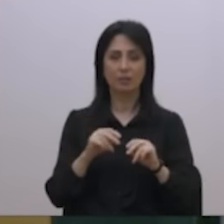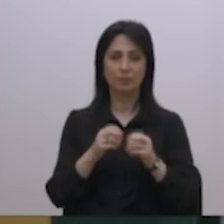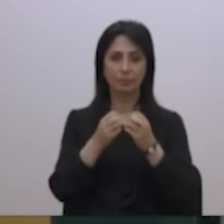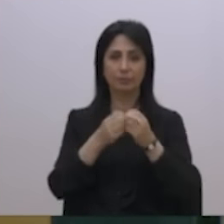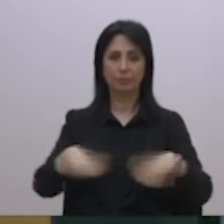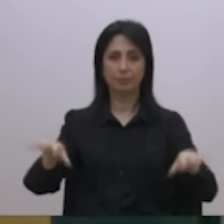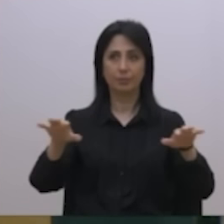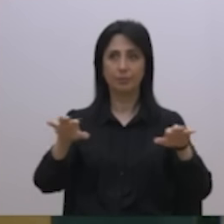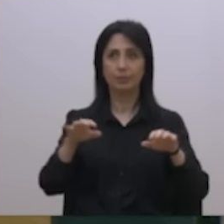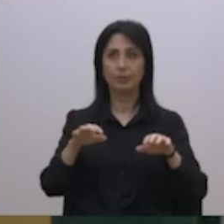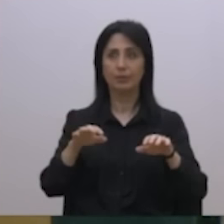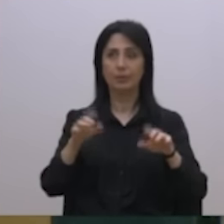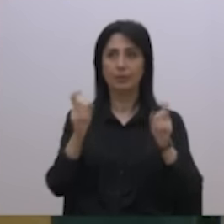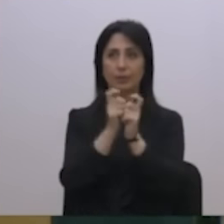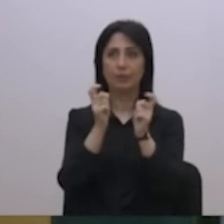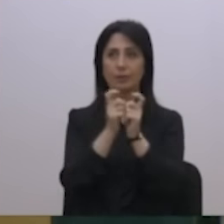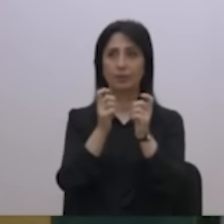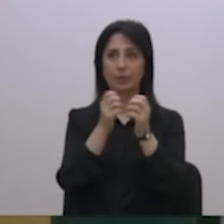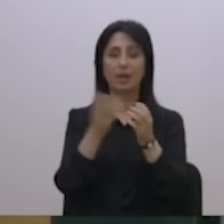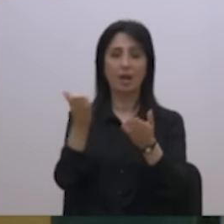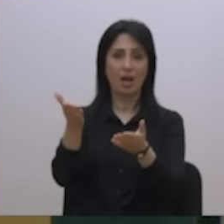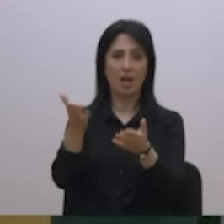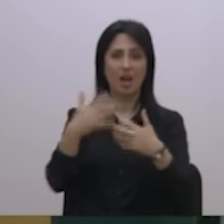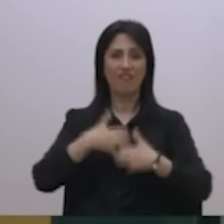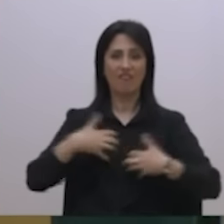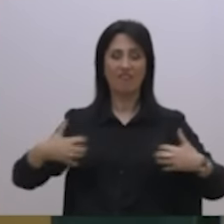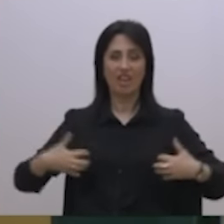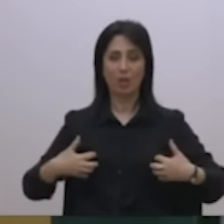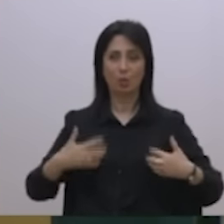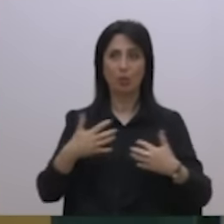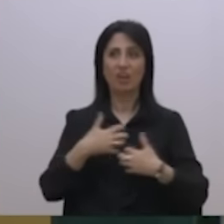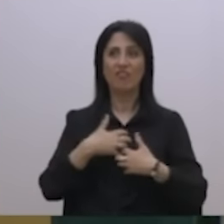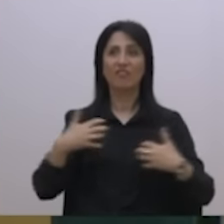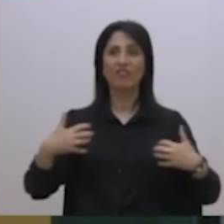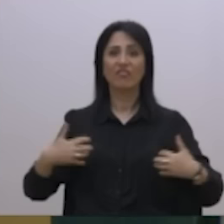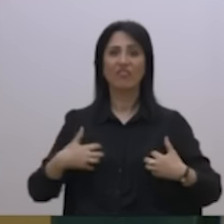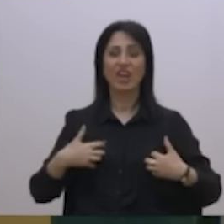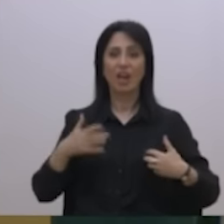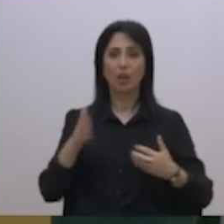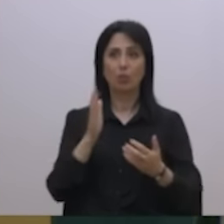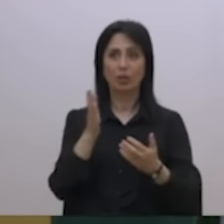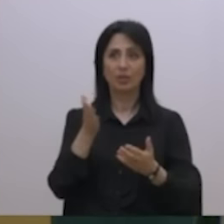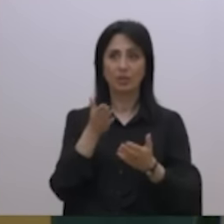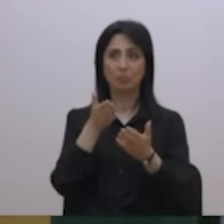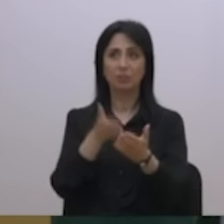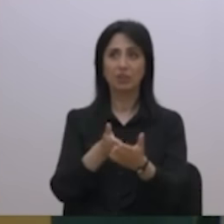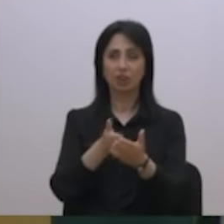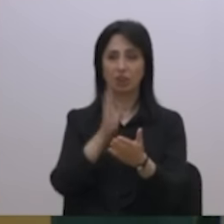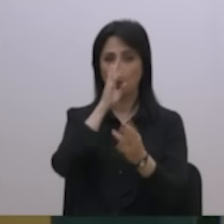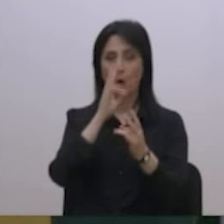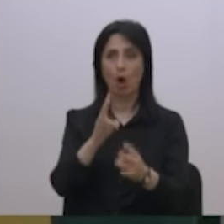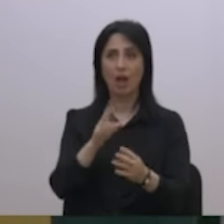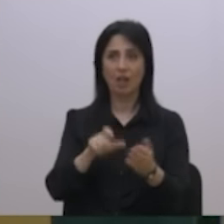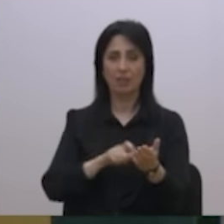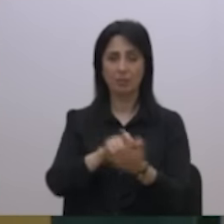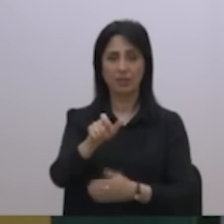ეს არის. აი ეს არის ველურობამდე მისული. ეს არის ველურობამდე მისული მოღალატეების